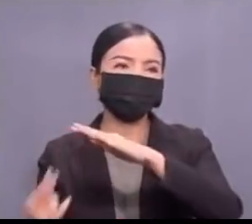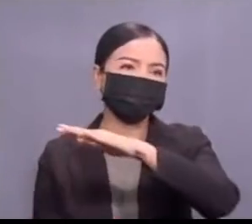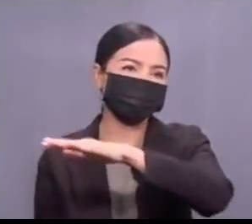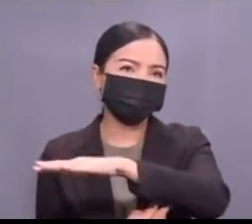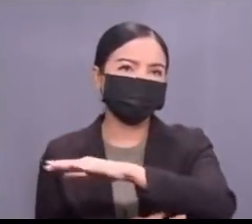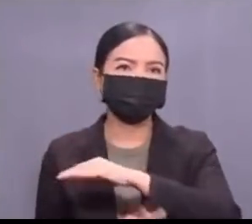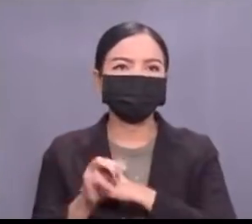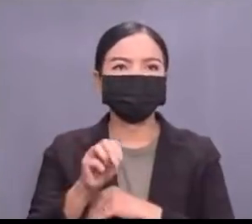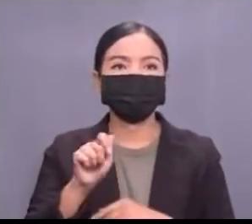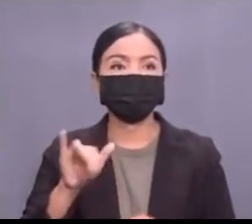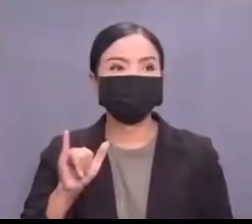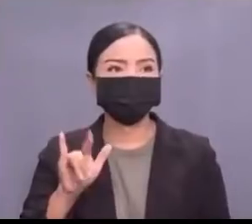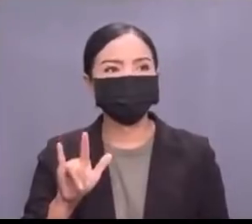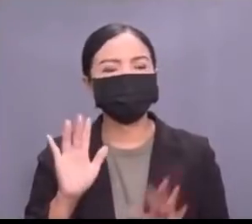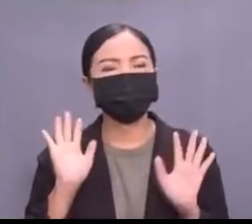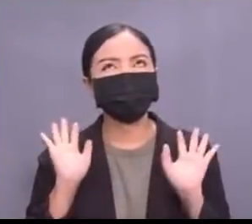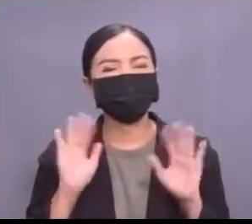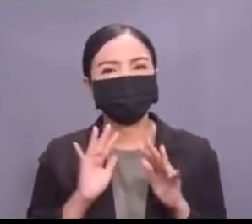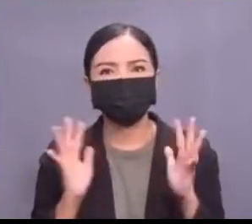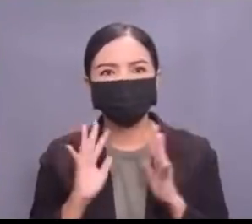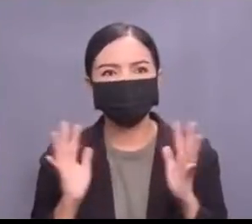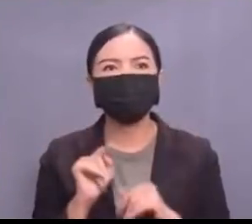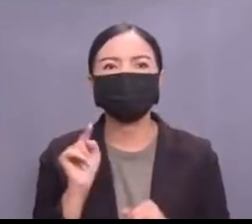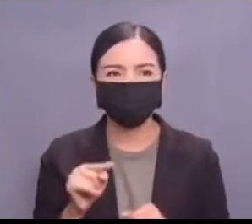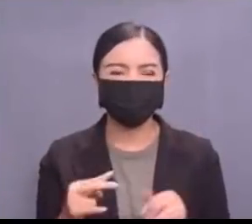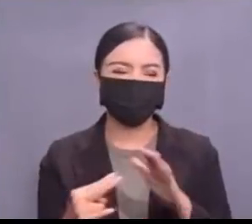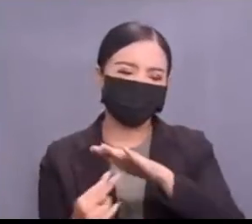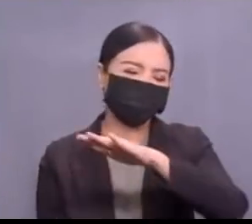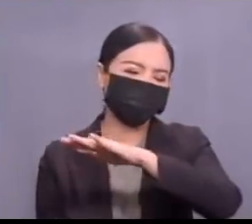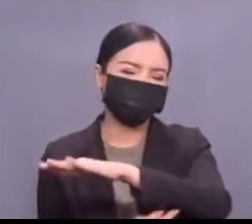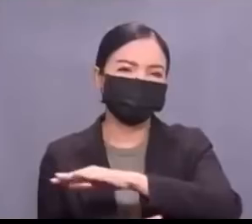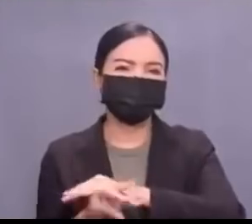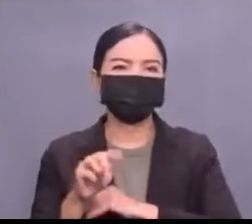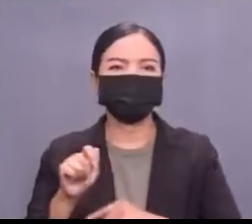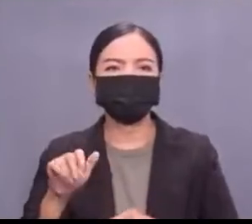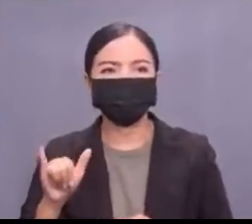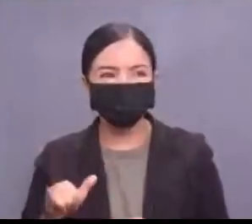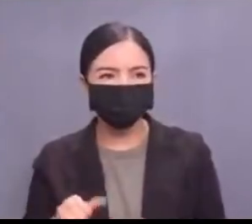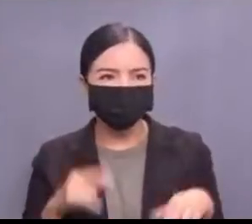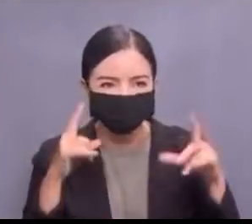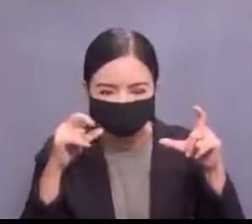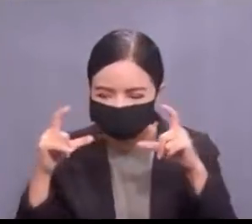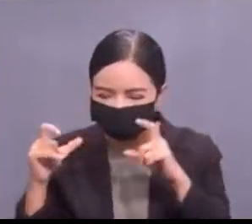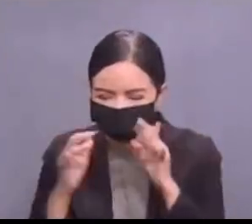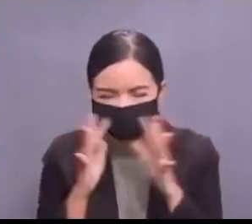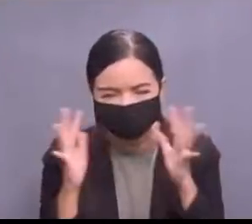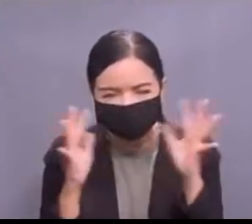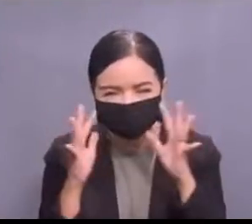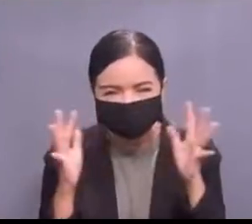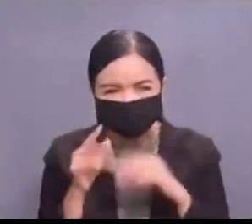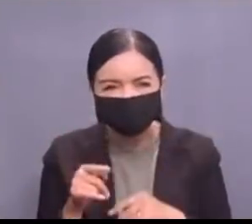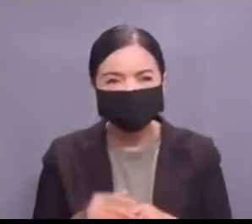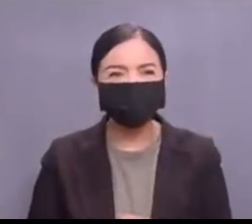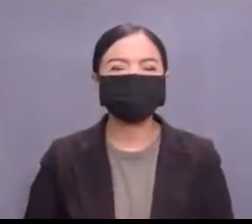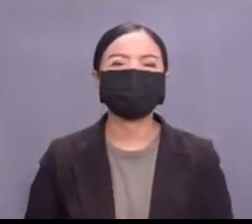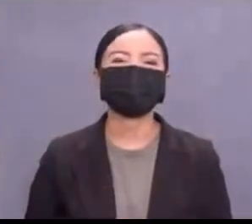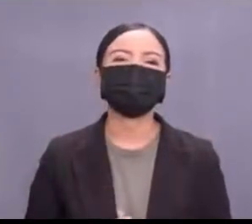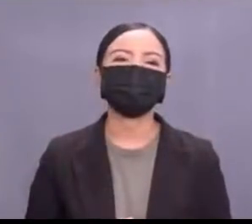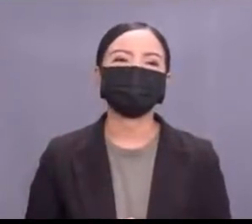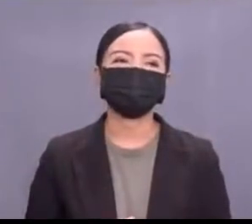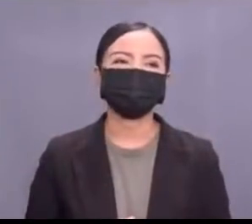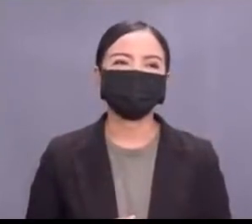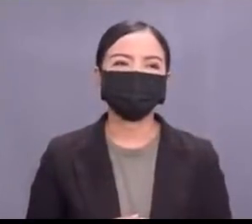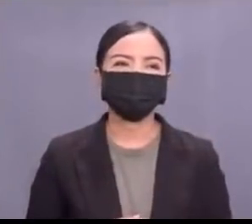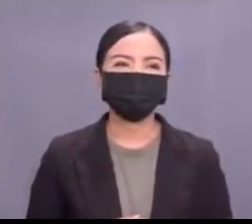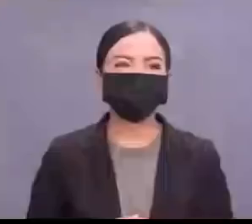เต็มสะพานเลยจ้า โอ้จุดไฮไลท์ คือถ่ายรูปยังไงก็ไม่เหงาอ่ะคนเต็มเฟรมเลยนะคะ แต่จะไม่ค่อยเห็นสะพานแล้ว